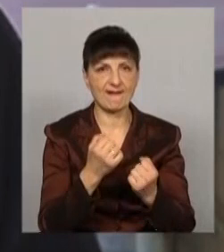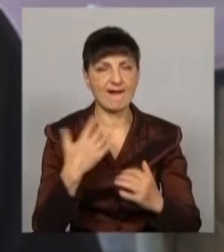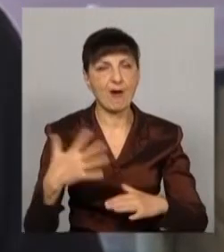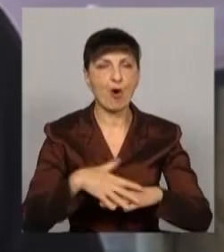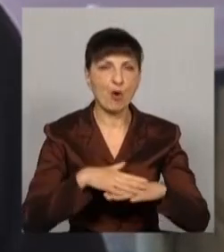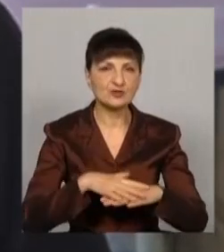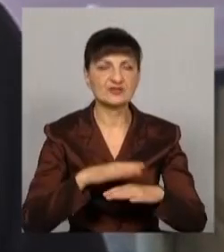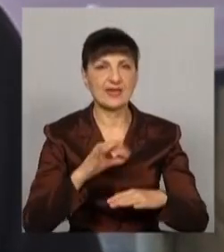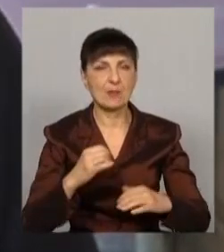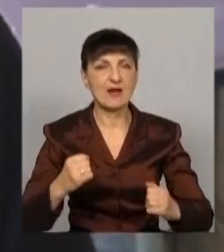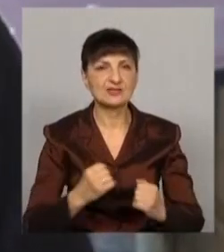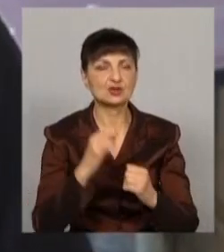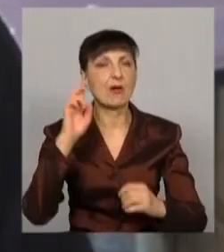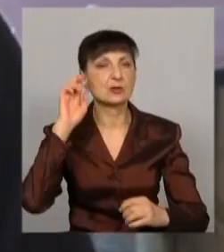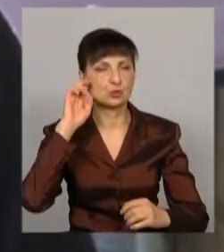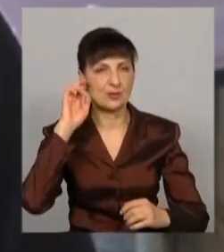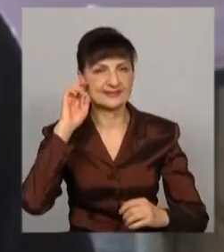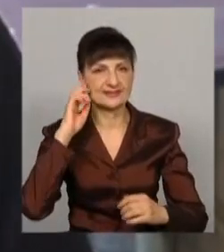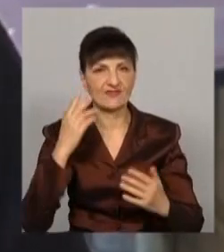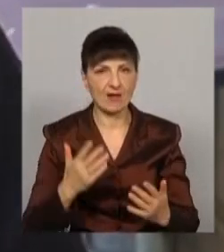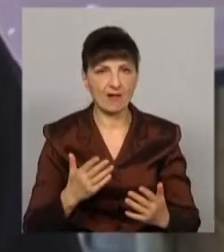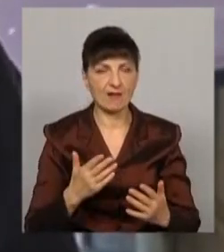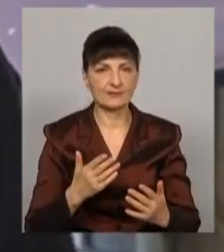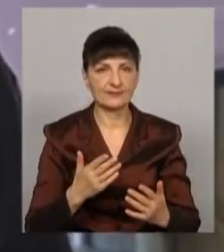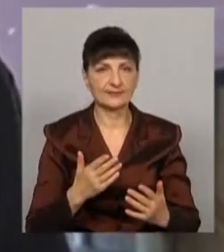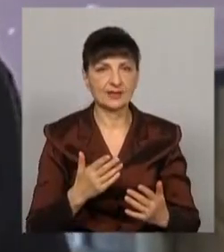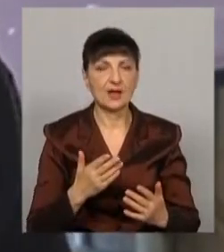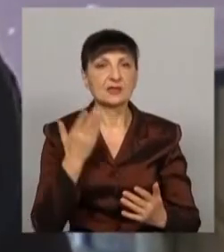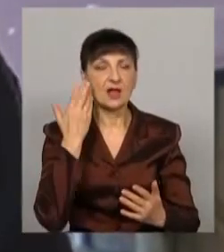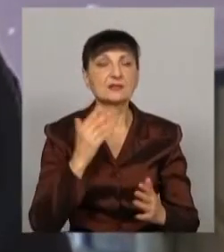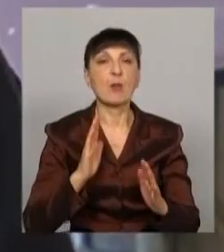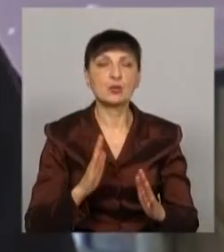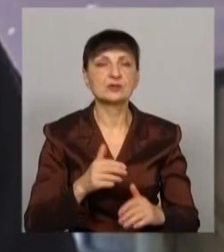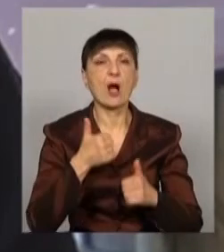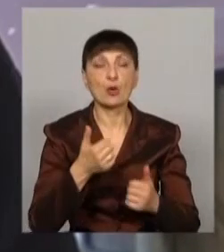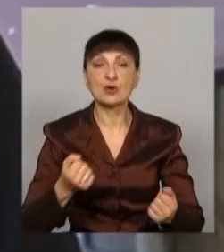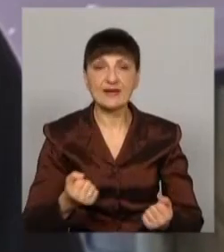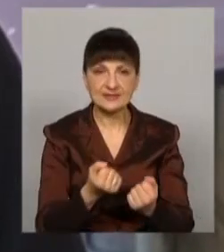общества, поддержка вот нашего государства. Когда будет